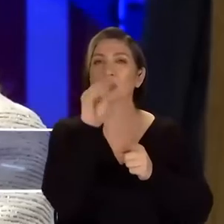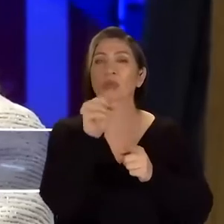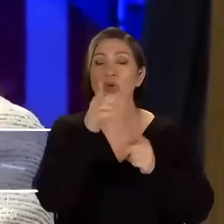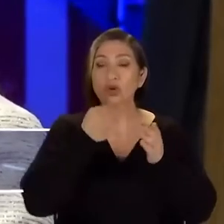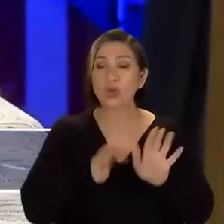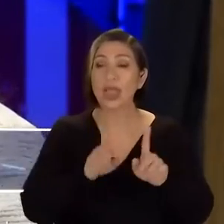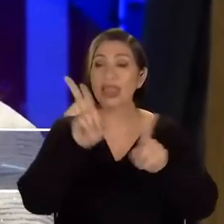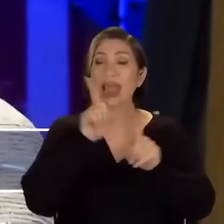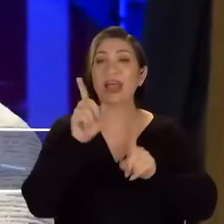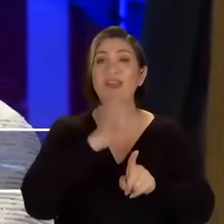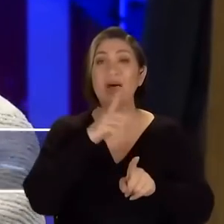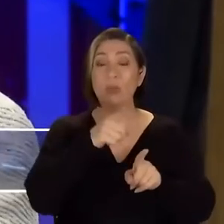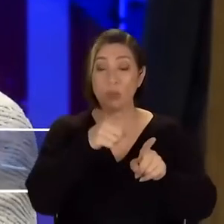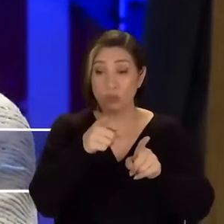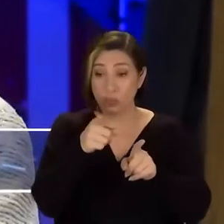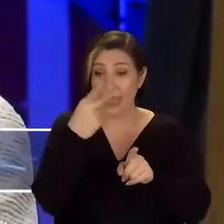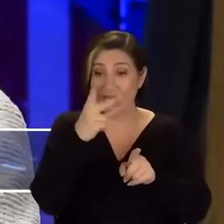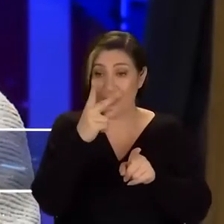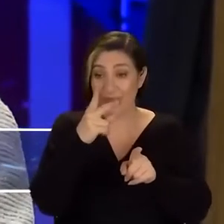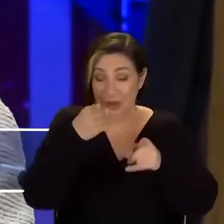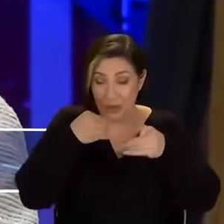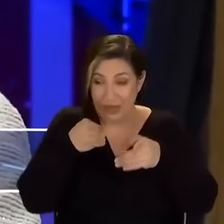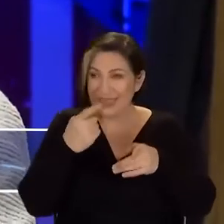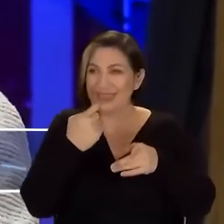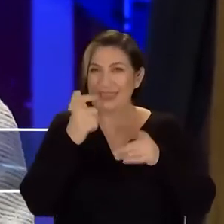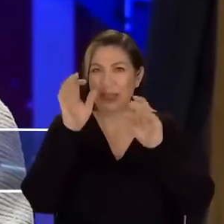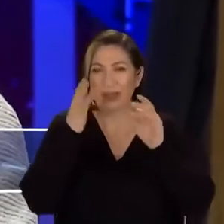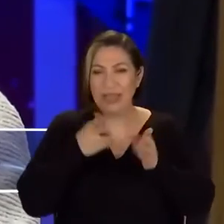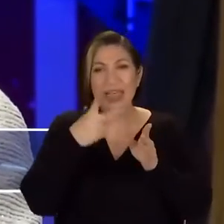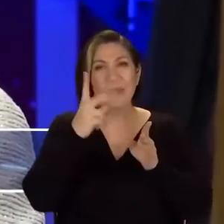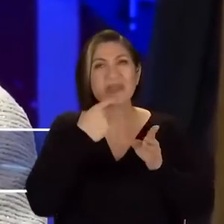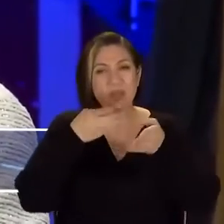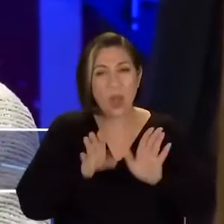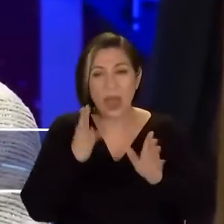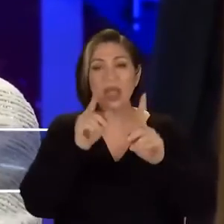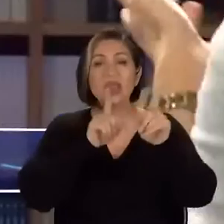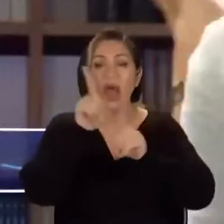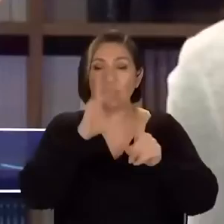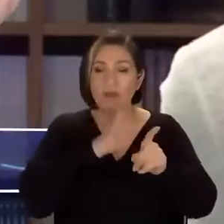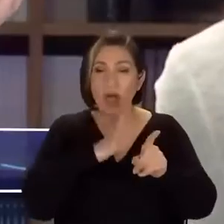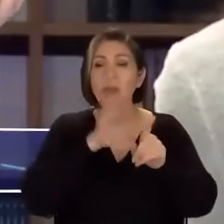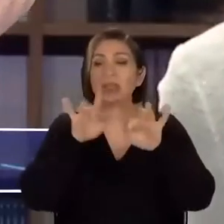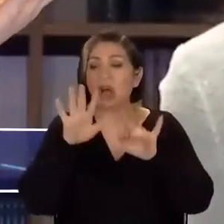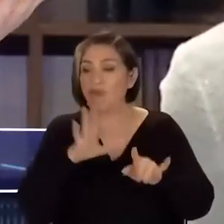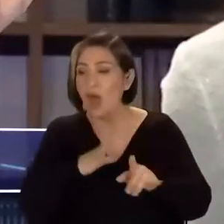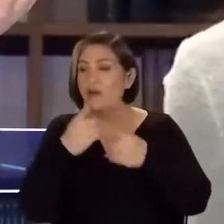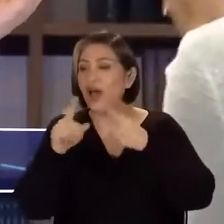beri internet var. Bunlar doğduğundan beri dijital dünya var, mobil cihazlar var. Yine tabii ki sabahtan akşama kadar zaten